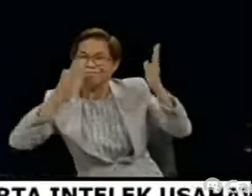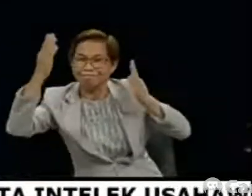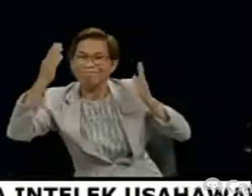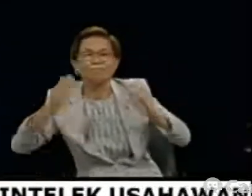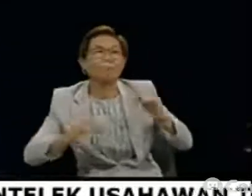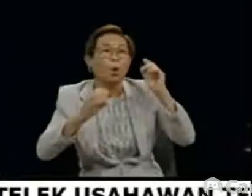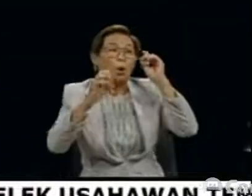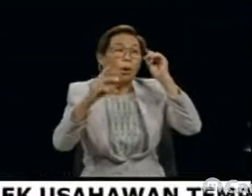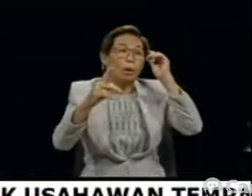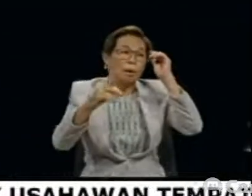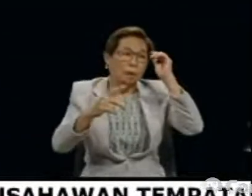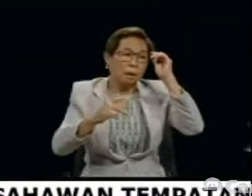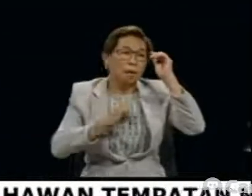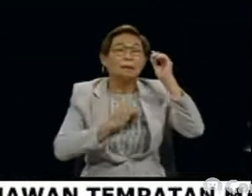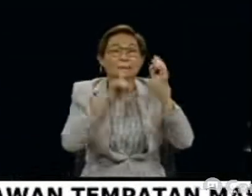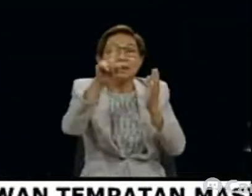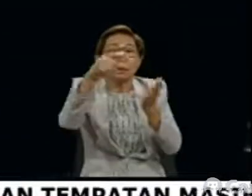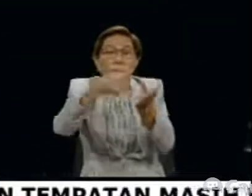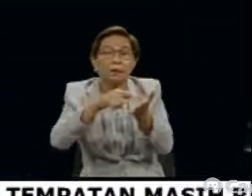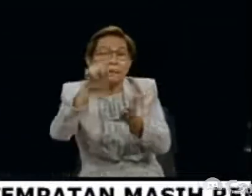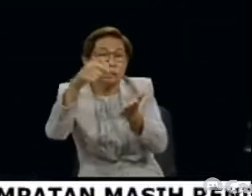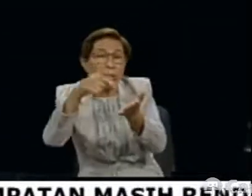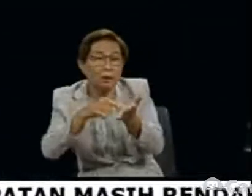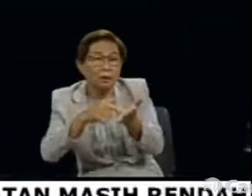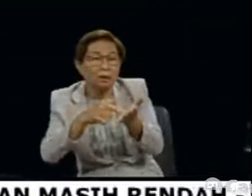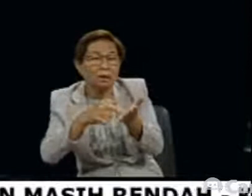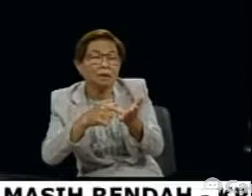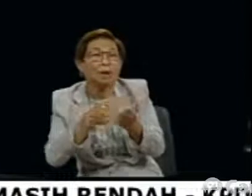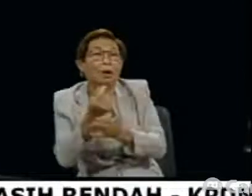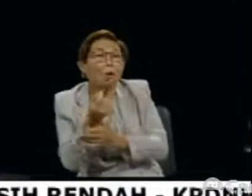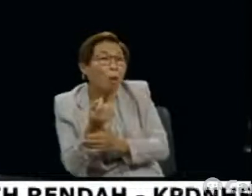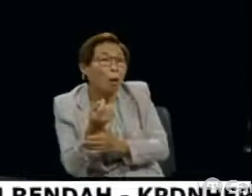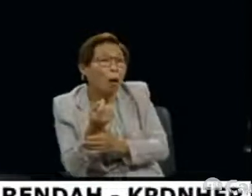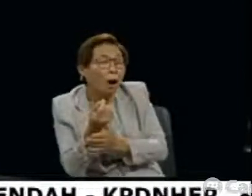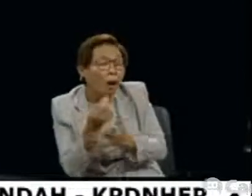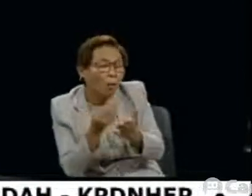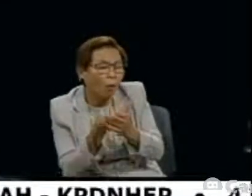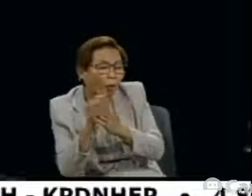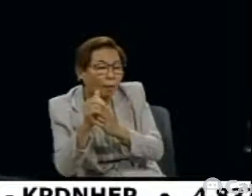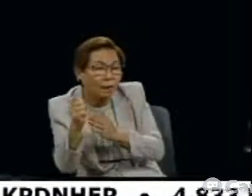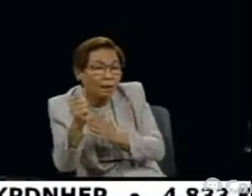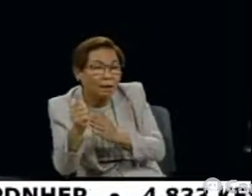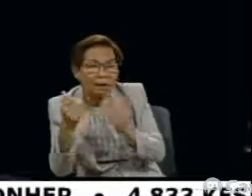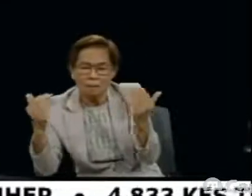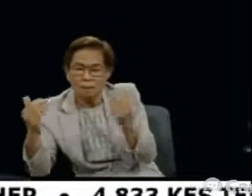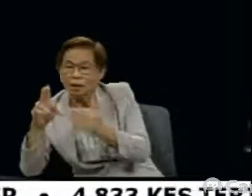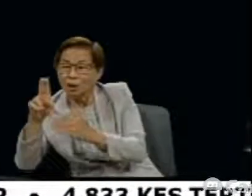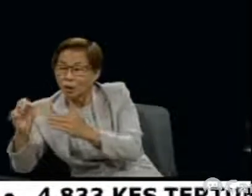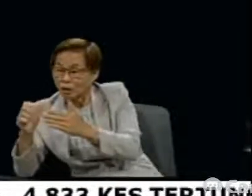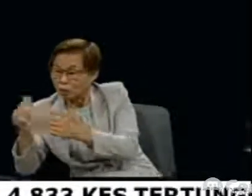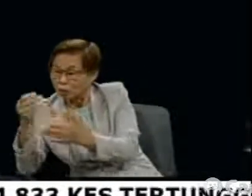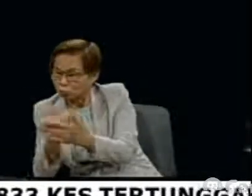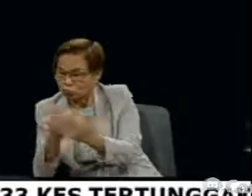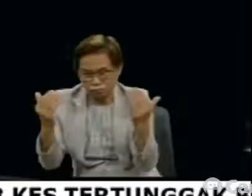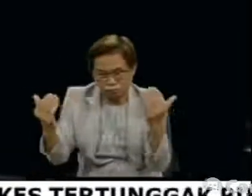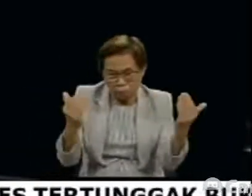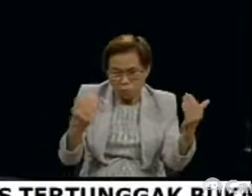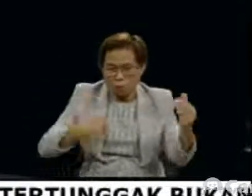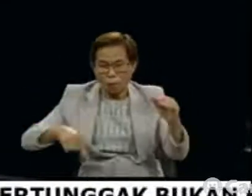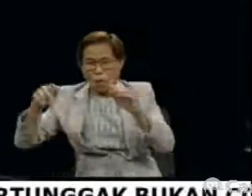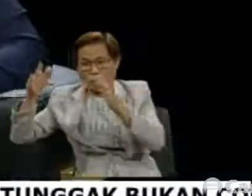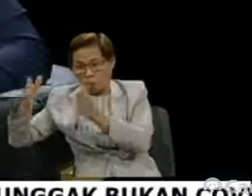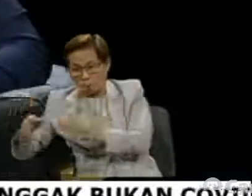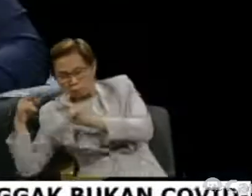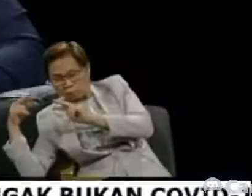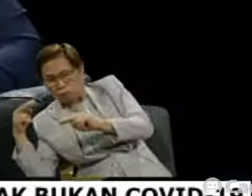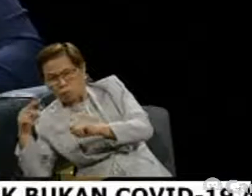enam Saya lagi perkara Ilahi nilai Ringgit berbanding Doraemon richfat dan kurang memperhatikan